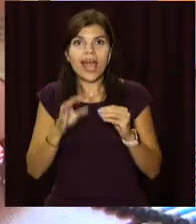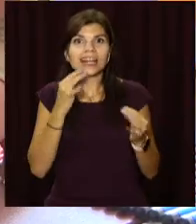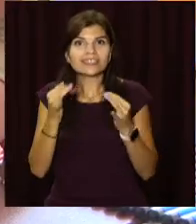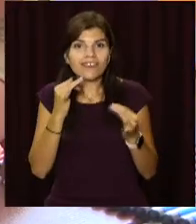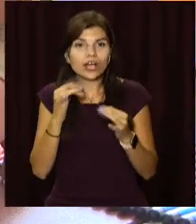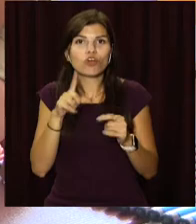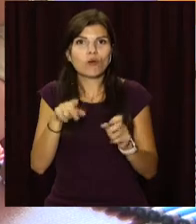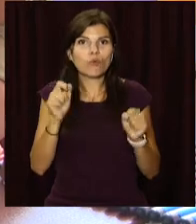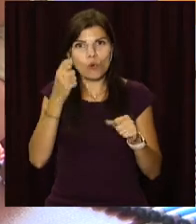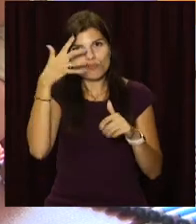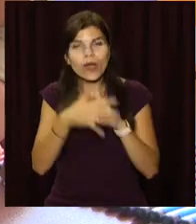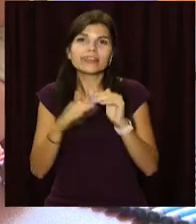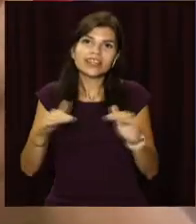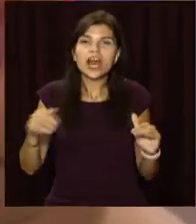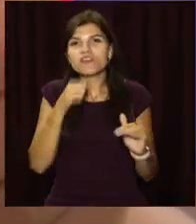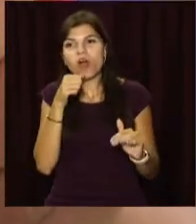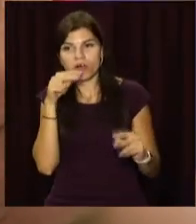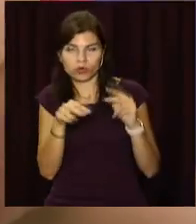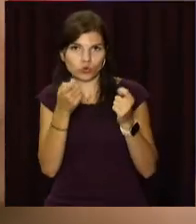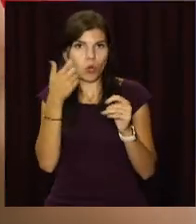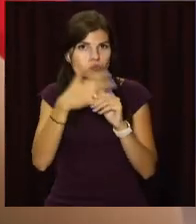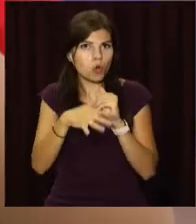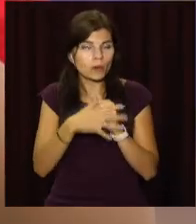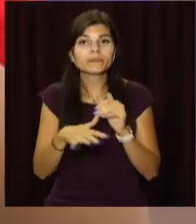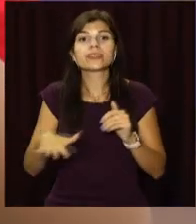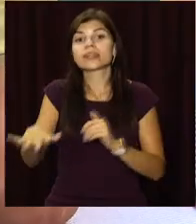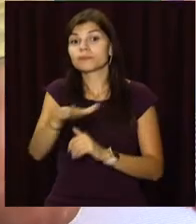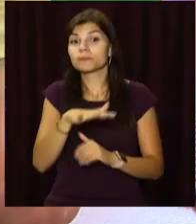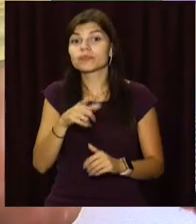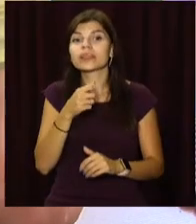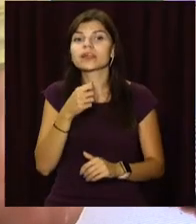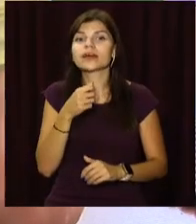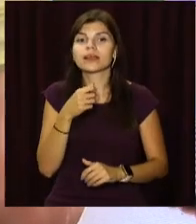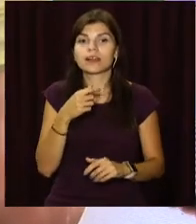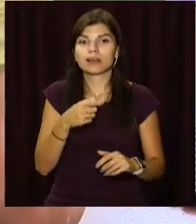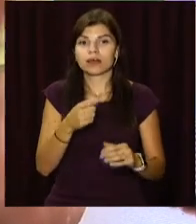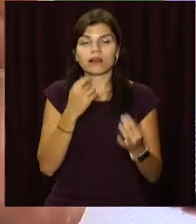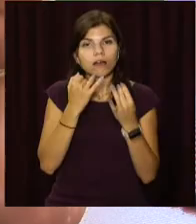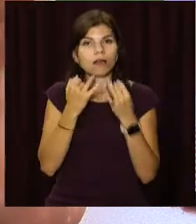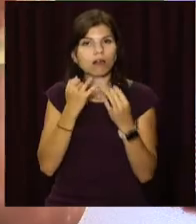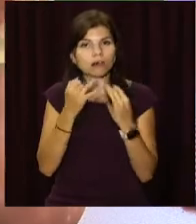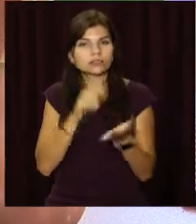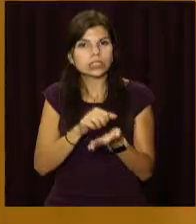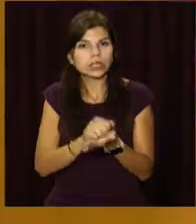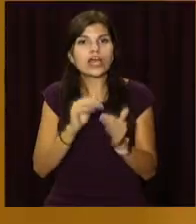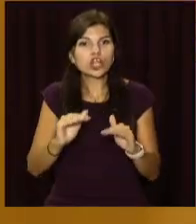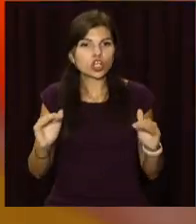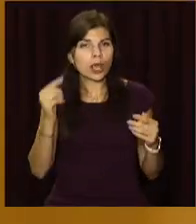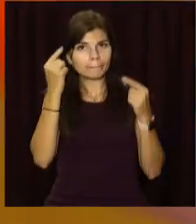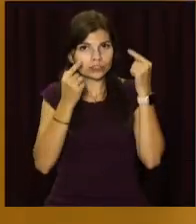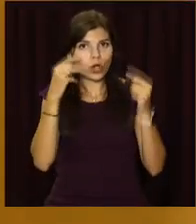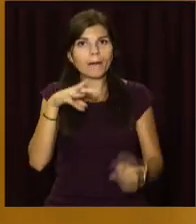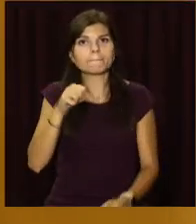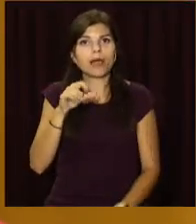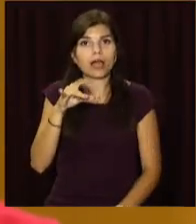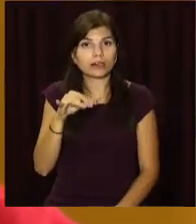У відділенні служби раннього втручання з хлопчиком тривалий час займається дитяча психологиня Марія Васильчик. Жінка пояснює, у